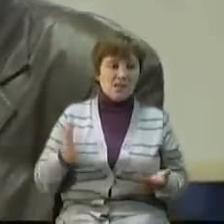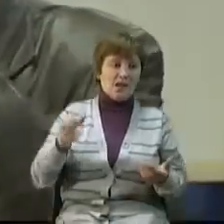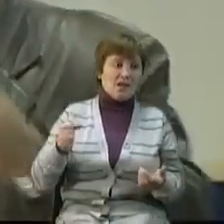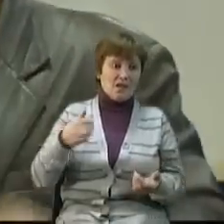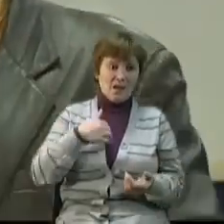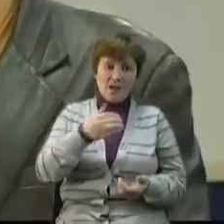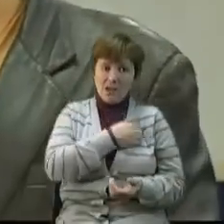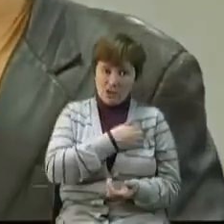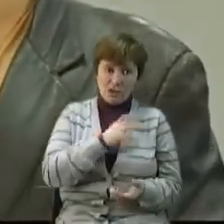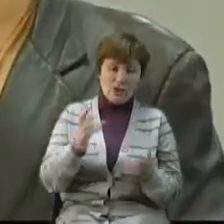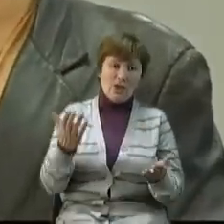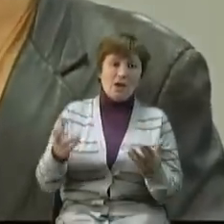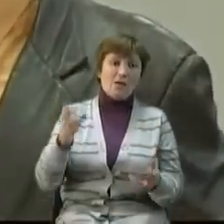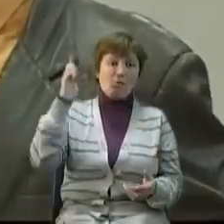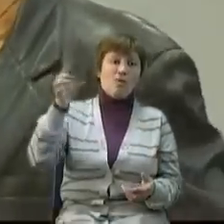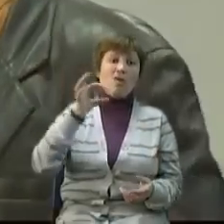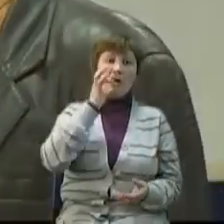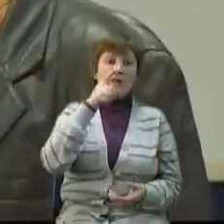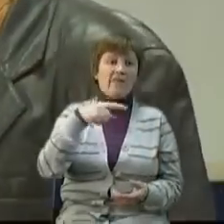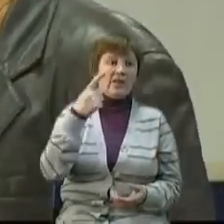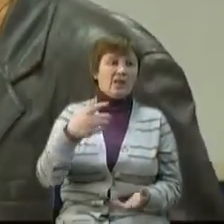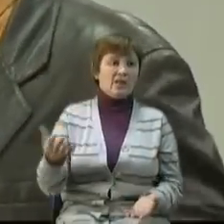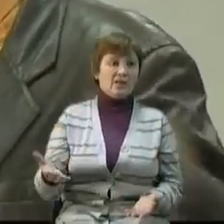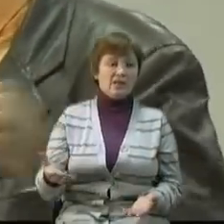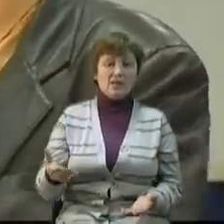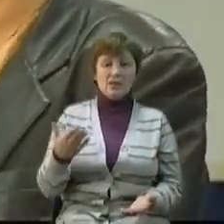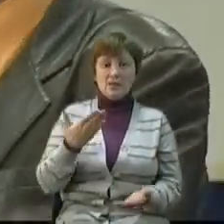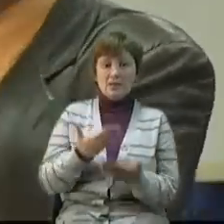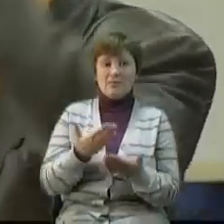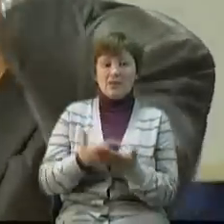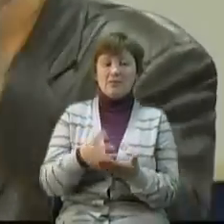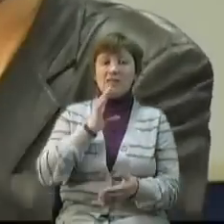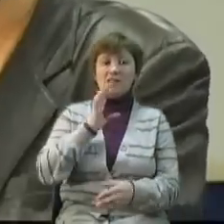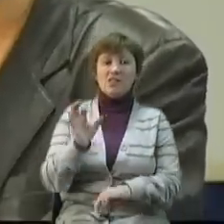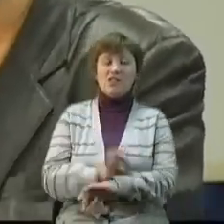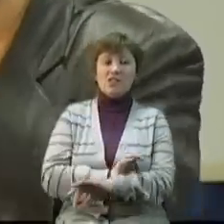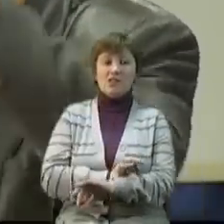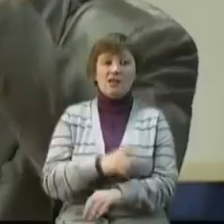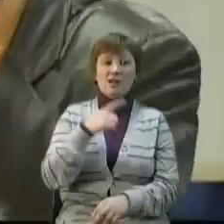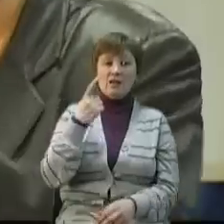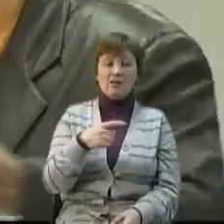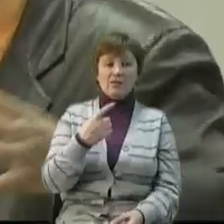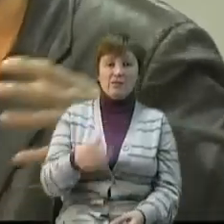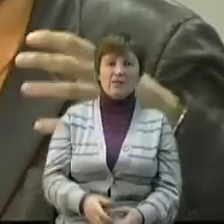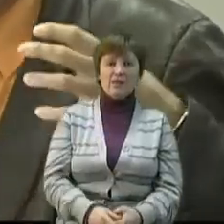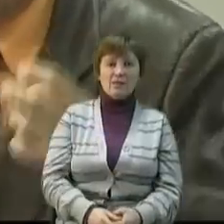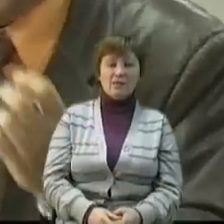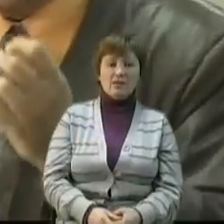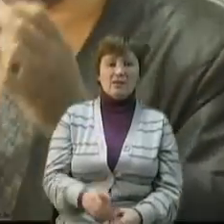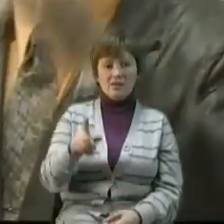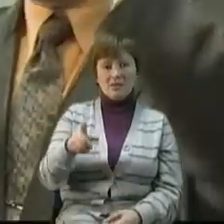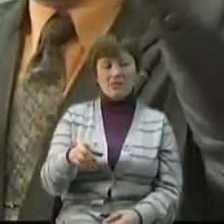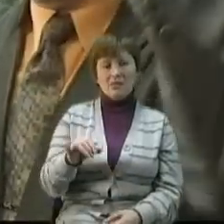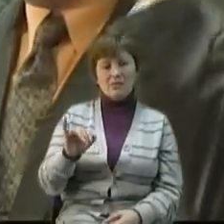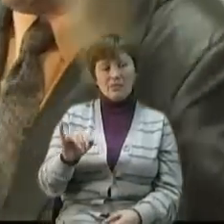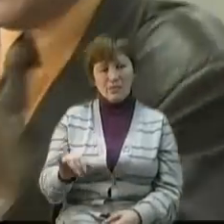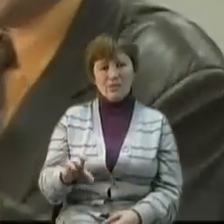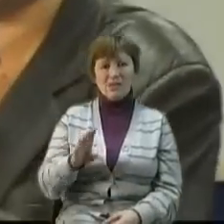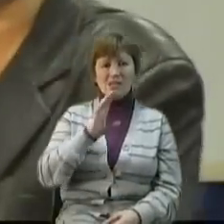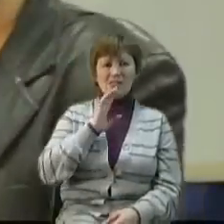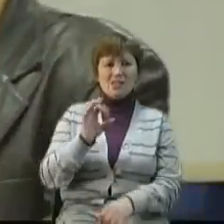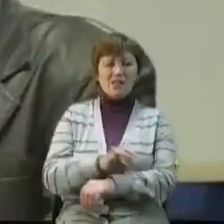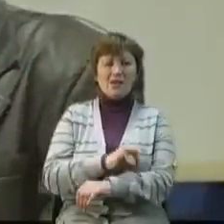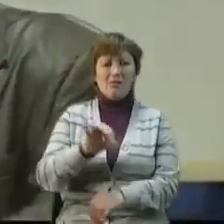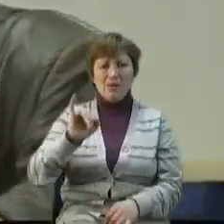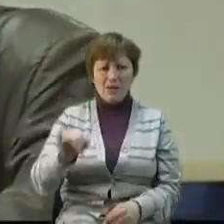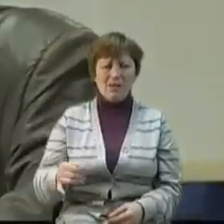говорит. Например, жена говорит: вот тебе плохо, с ней плохо, она тебя